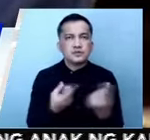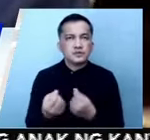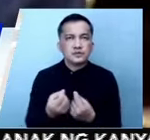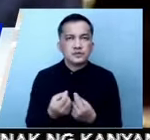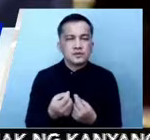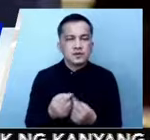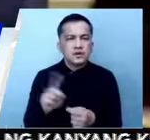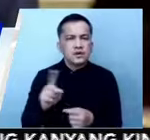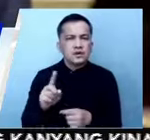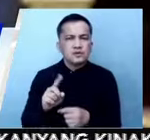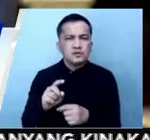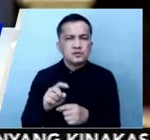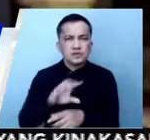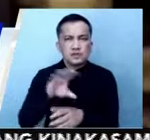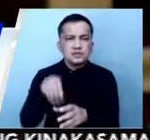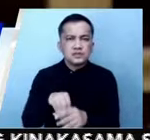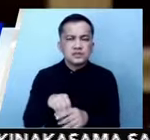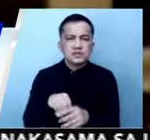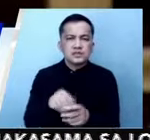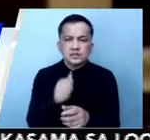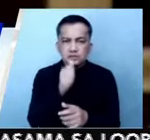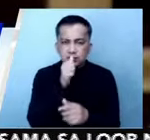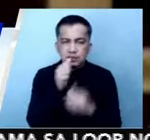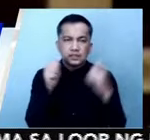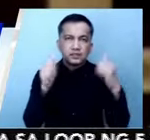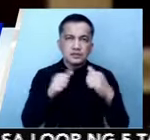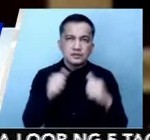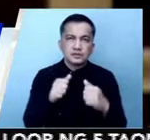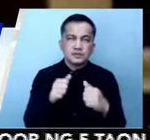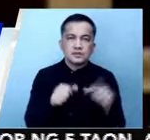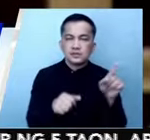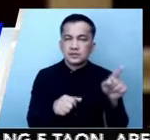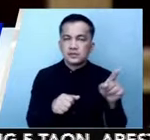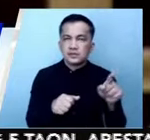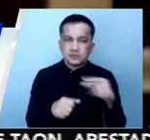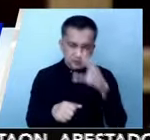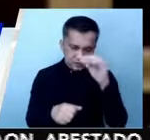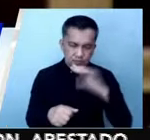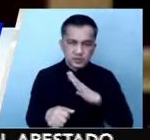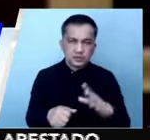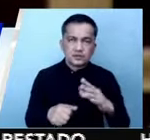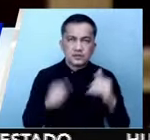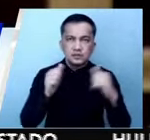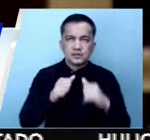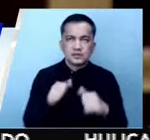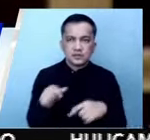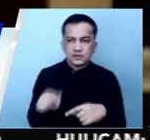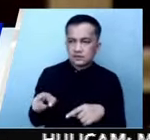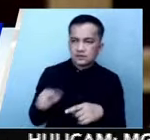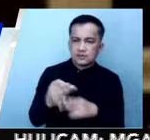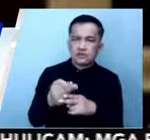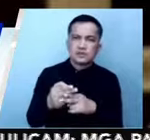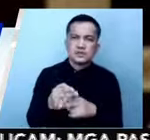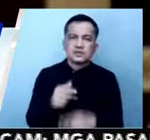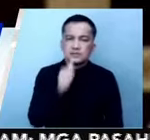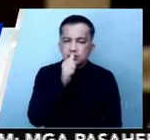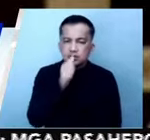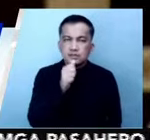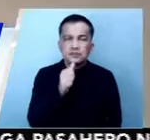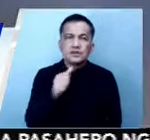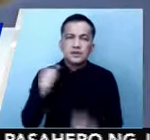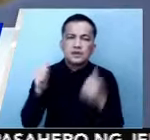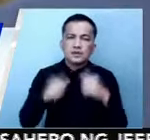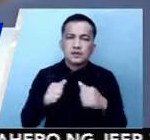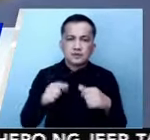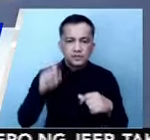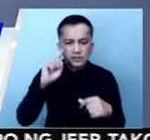nung secret agreement na yan? Tawag nila gentleman's agreement. Tawag ko dyan secret agreement. Hindi namin alam. Walang